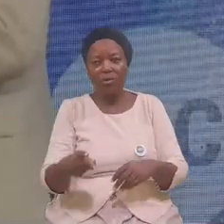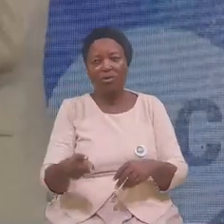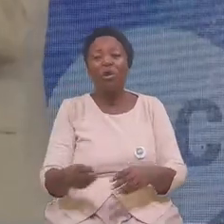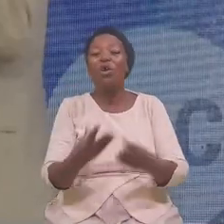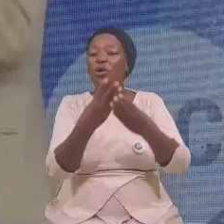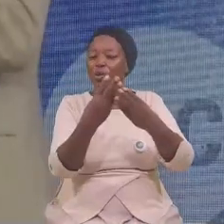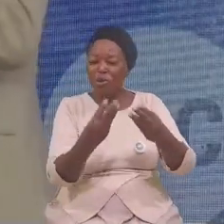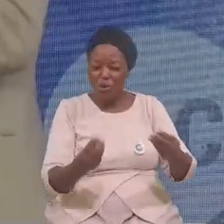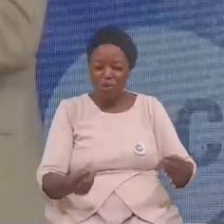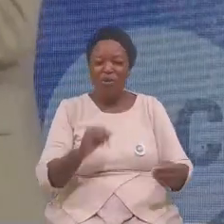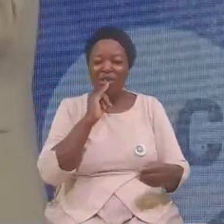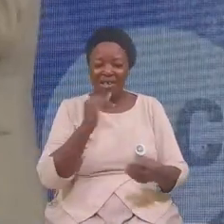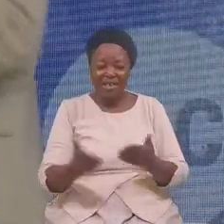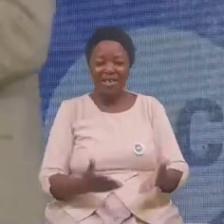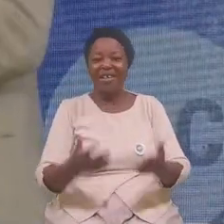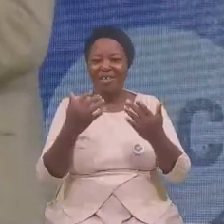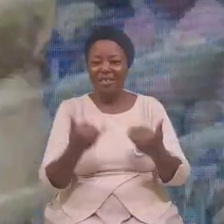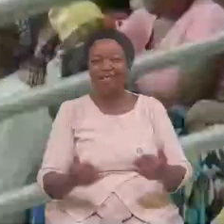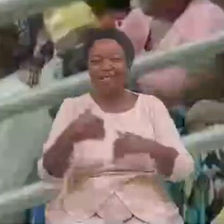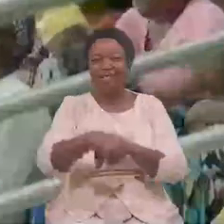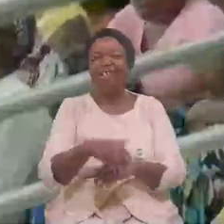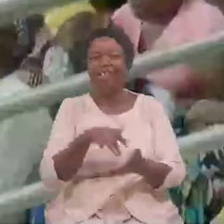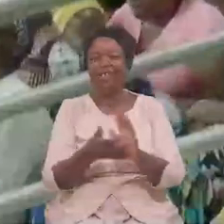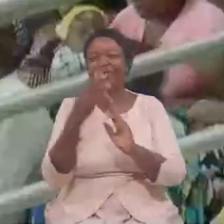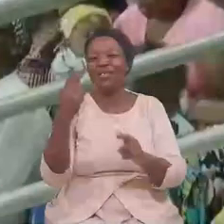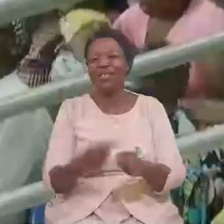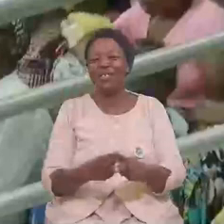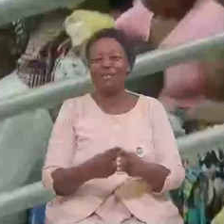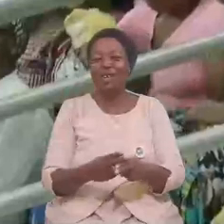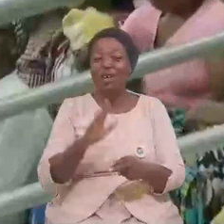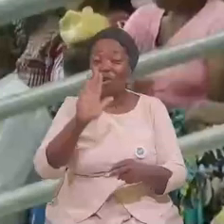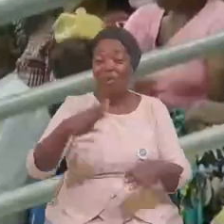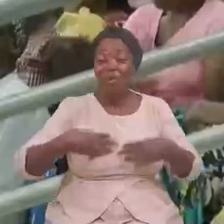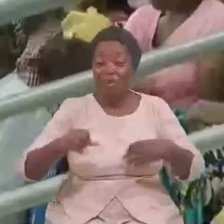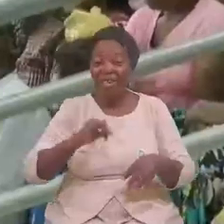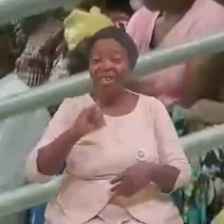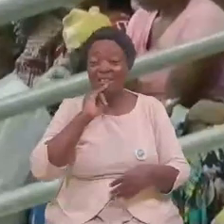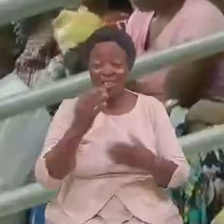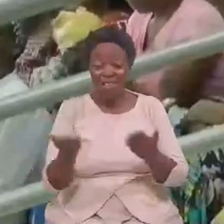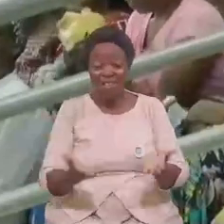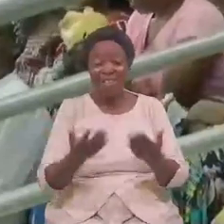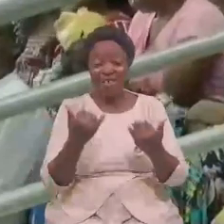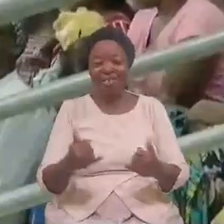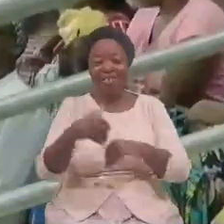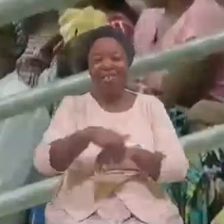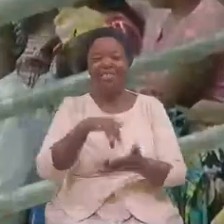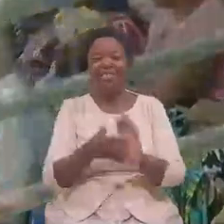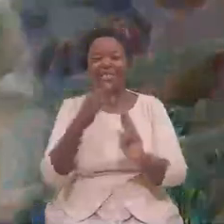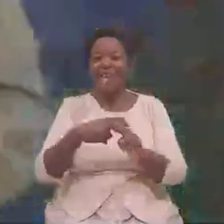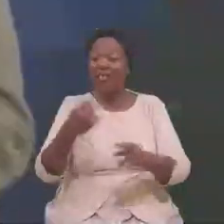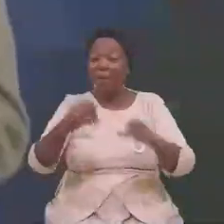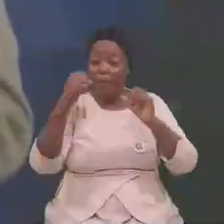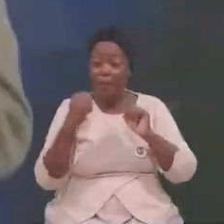solution est là ce soir. Ta guérison est là ce soir. La puissance de